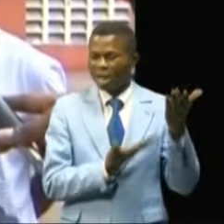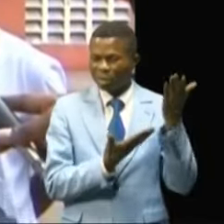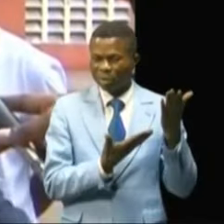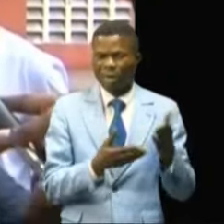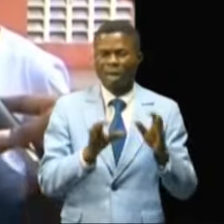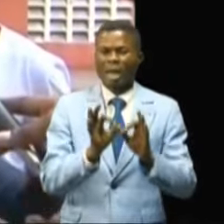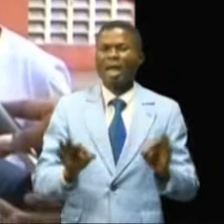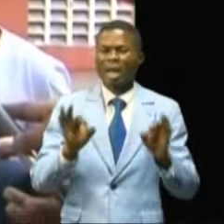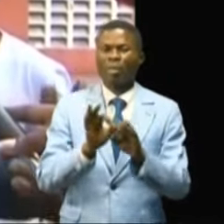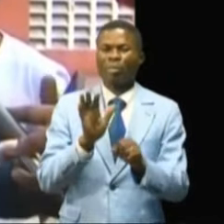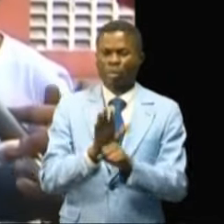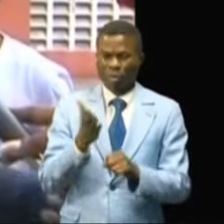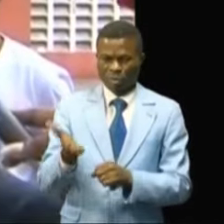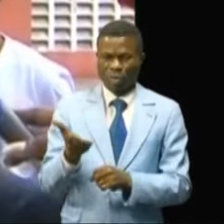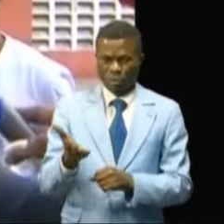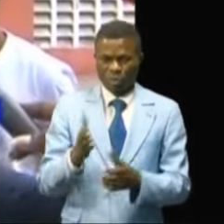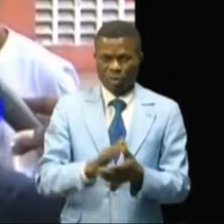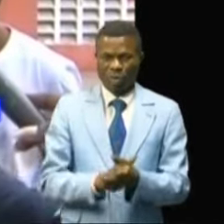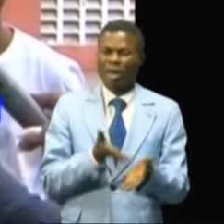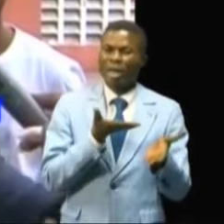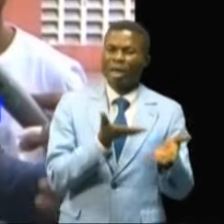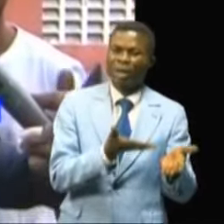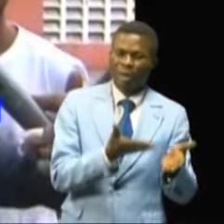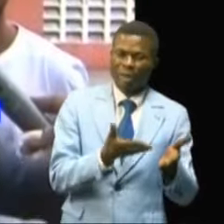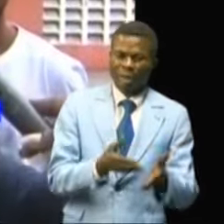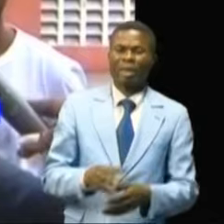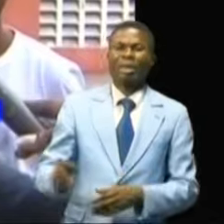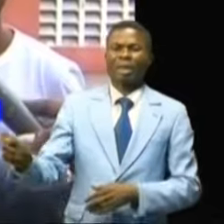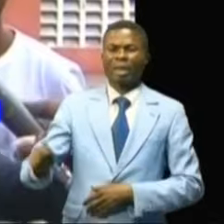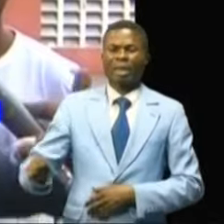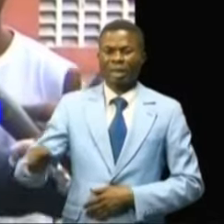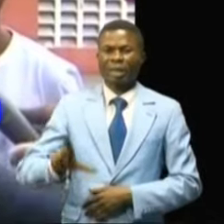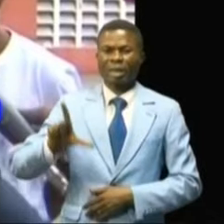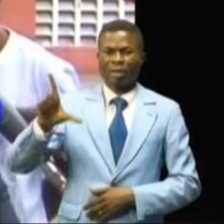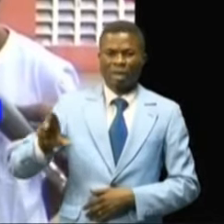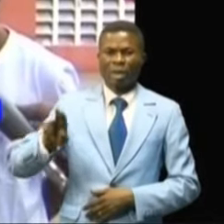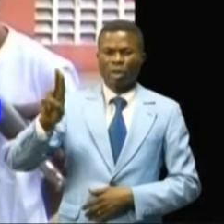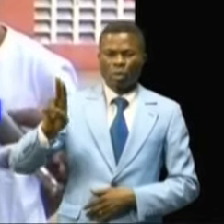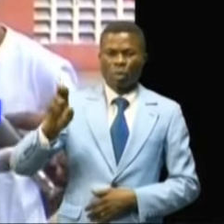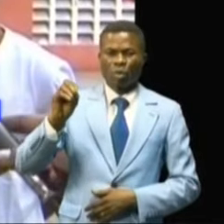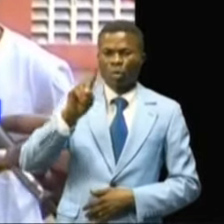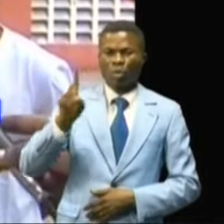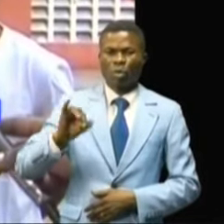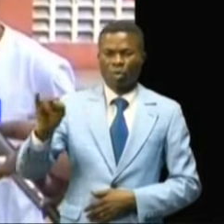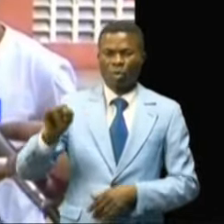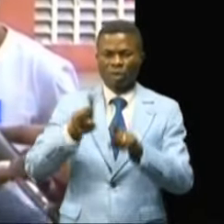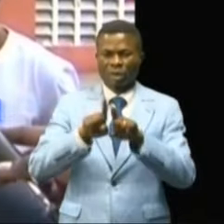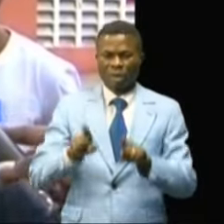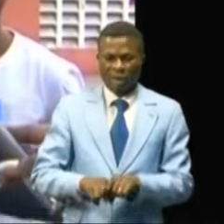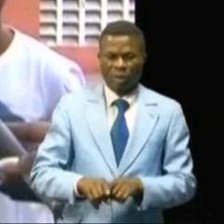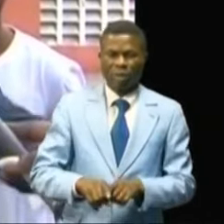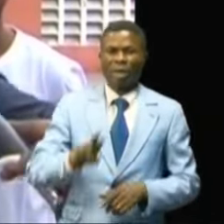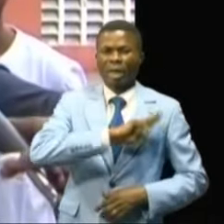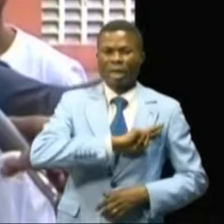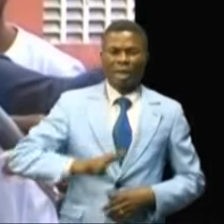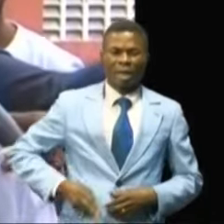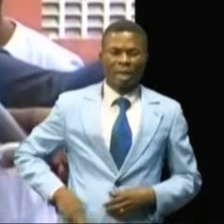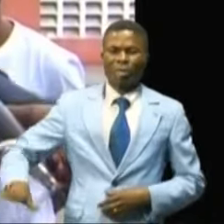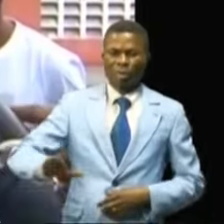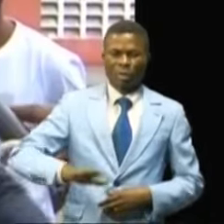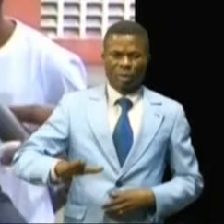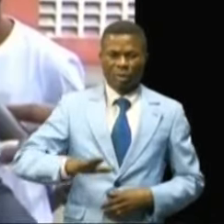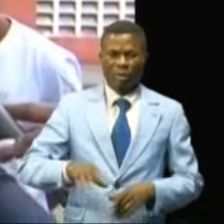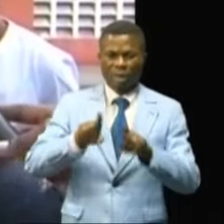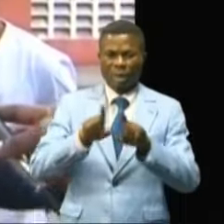très importante qui va servir l'Ouzi, Songololo et la République, y compris notre